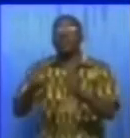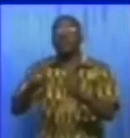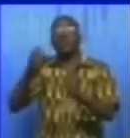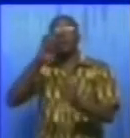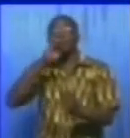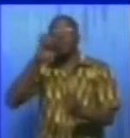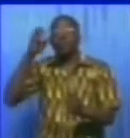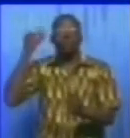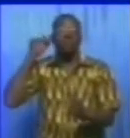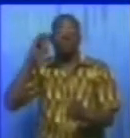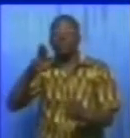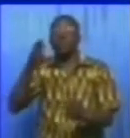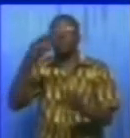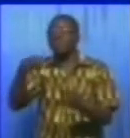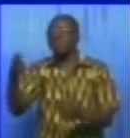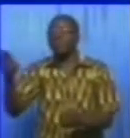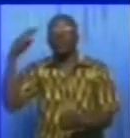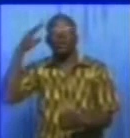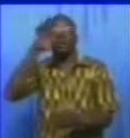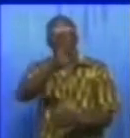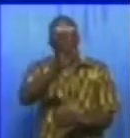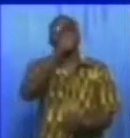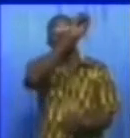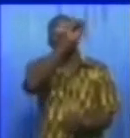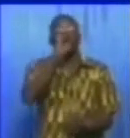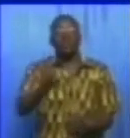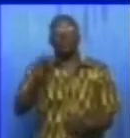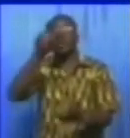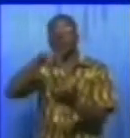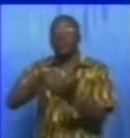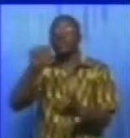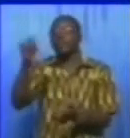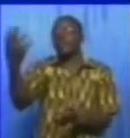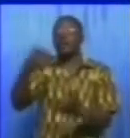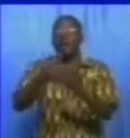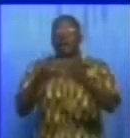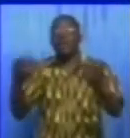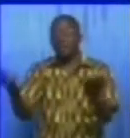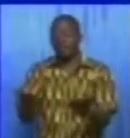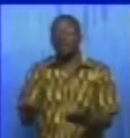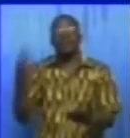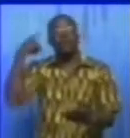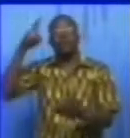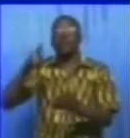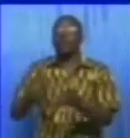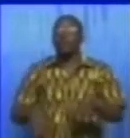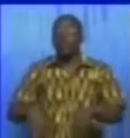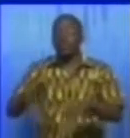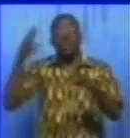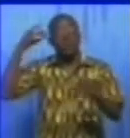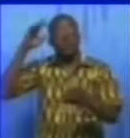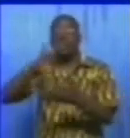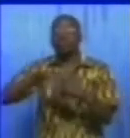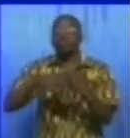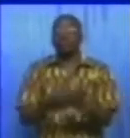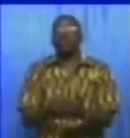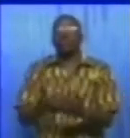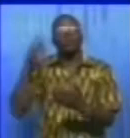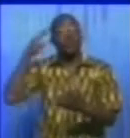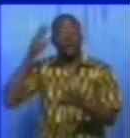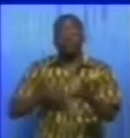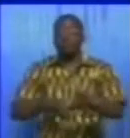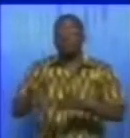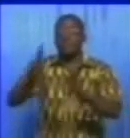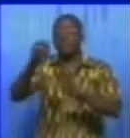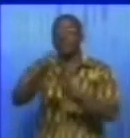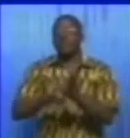à 76% d'ici 2015. Avant cela, il faut entretenir les ouvrages déjà existants. La direction